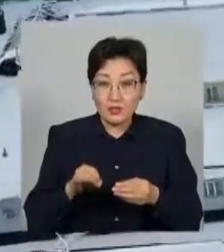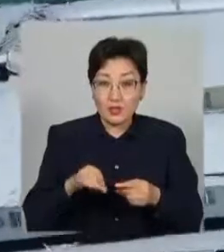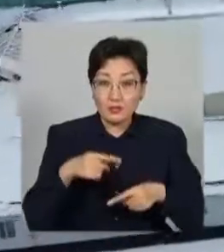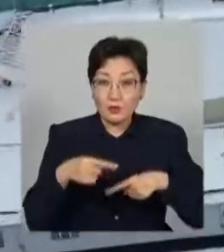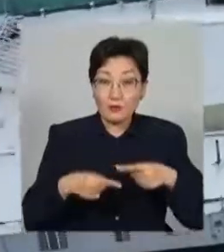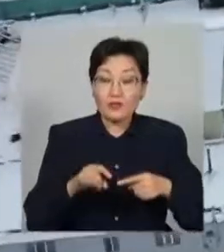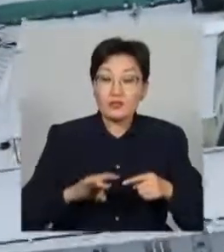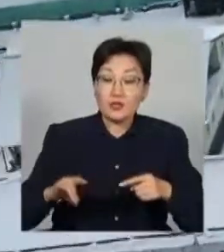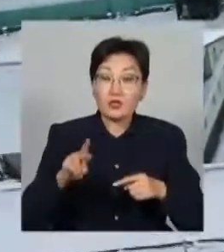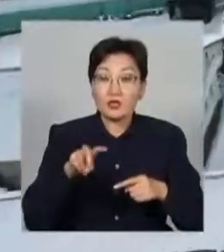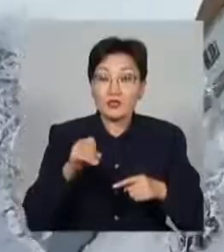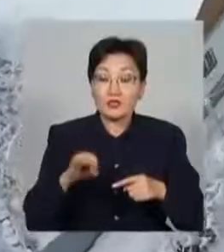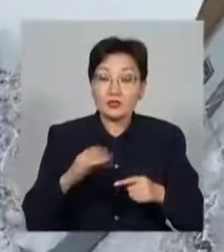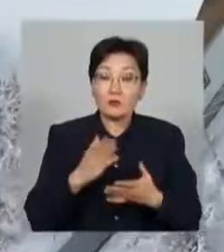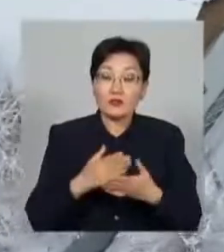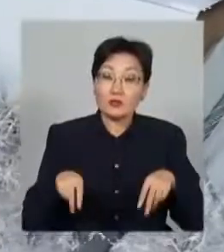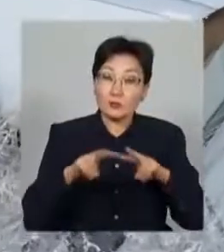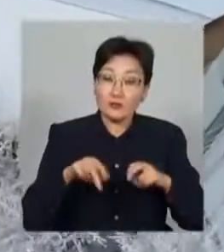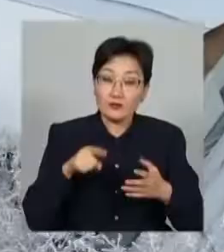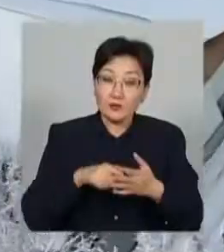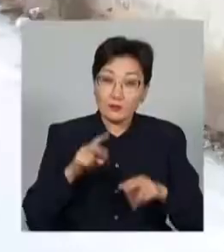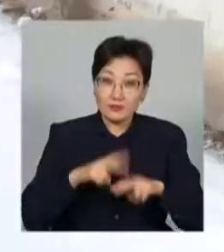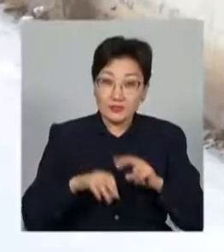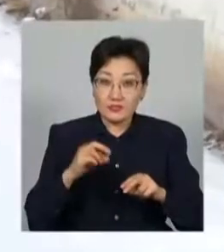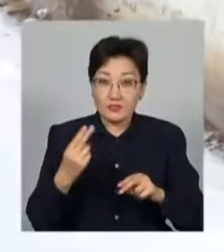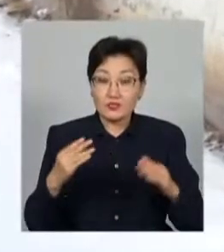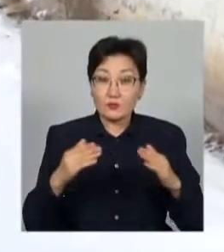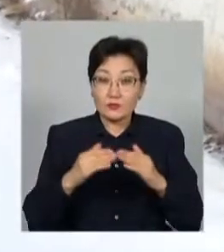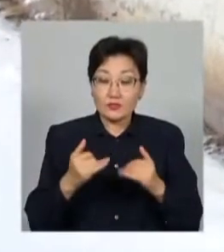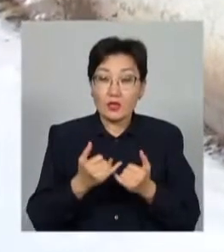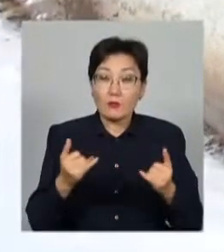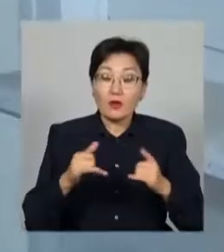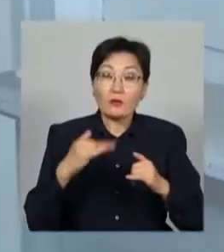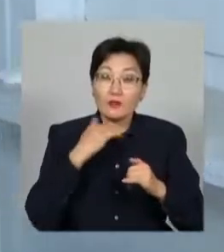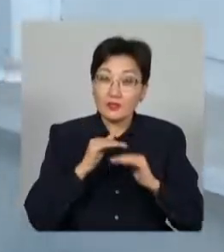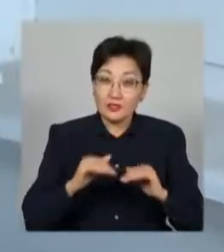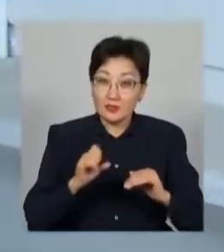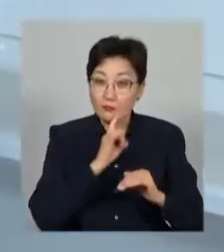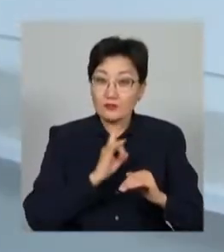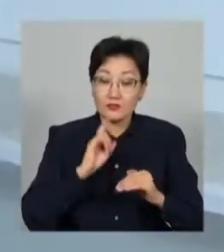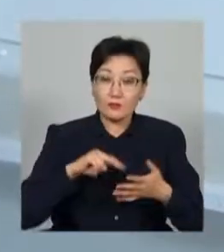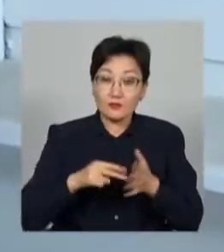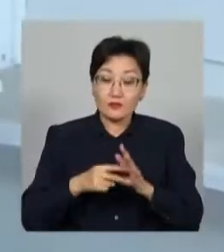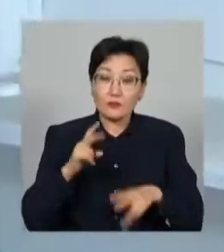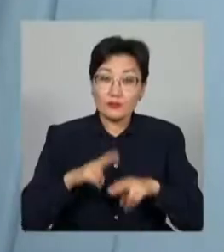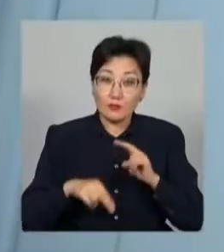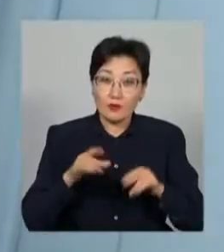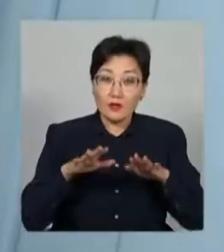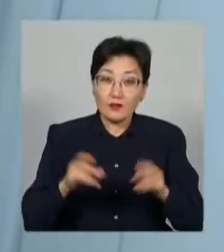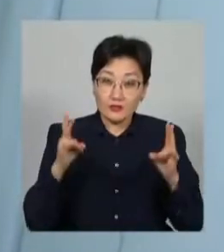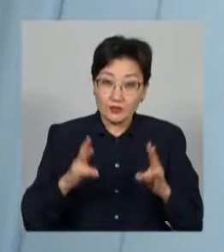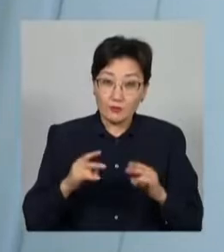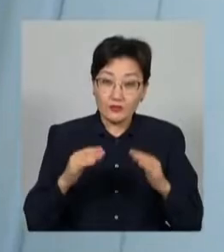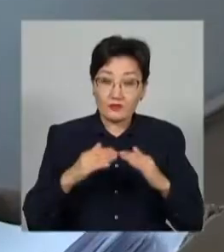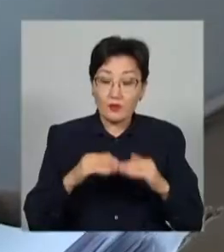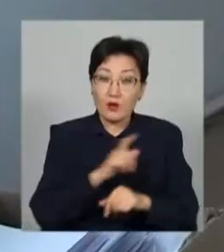В микрорайоне Карагайлы рассматривается вопрос строительства социального дома для многодетных матерей. Объект планируют возвести на месте аварийного